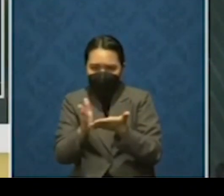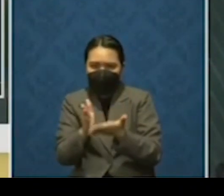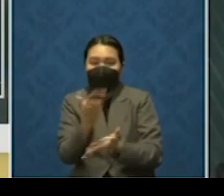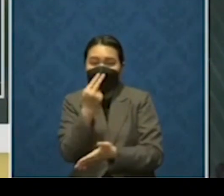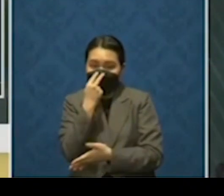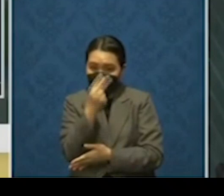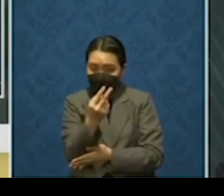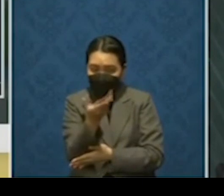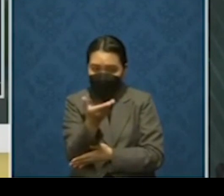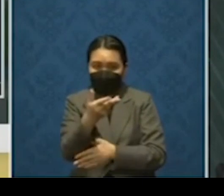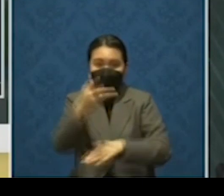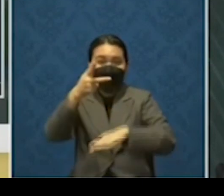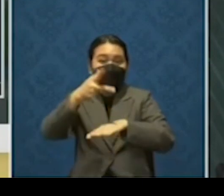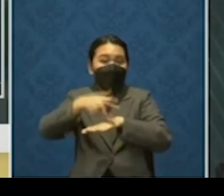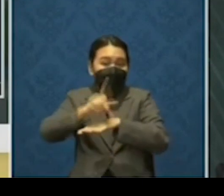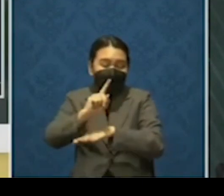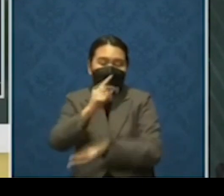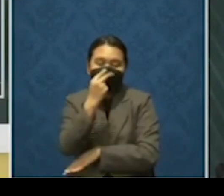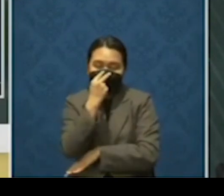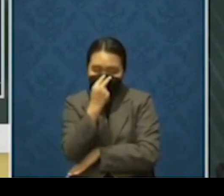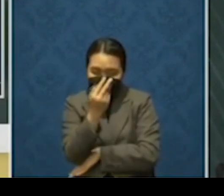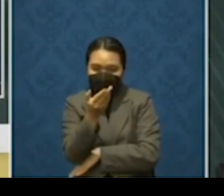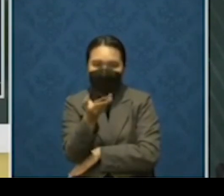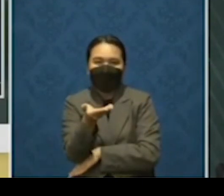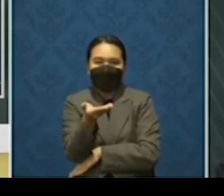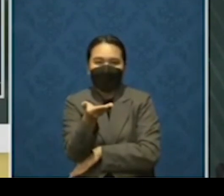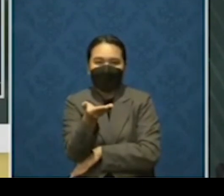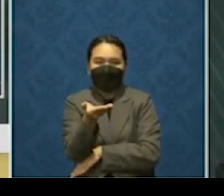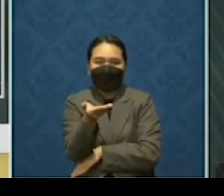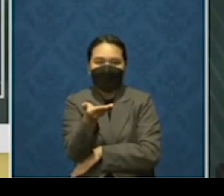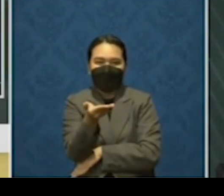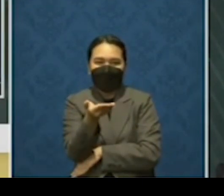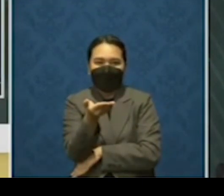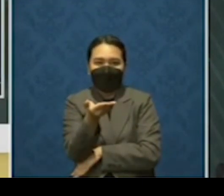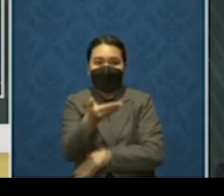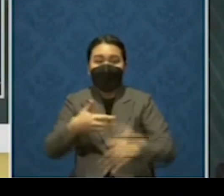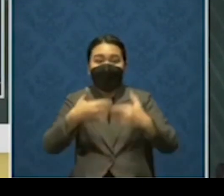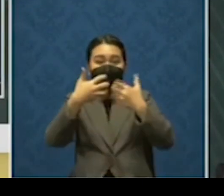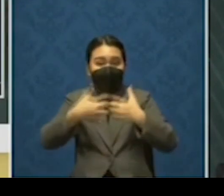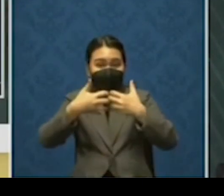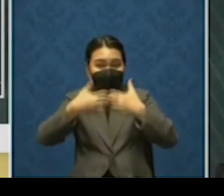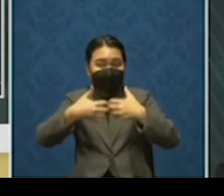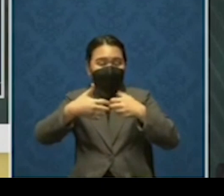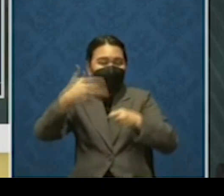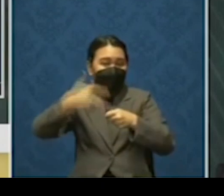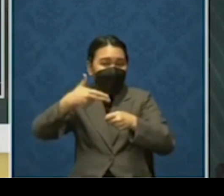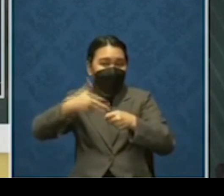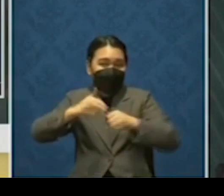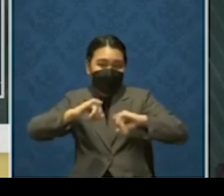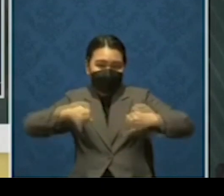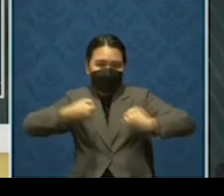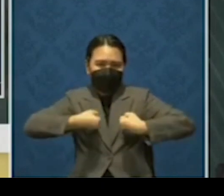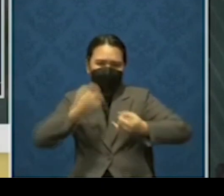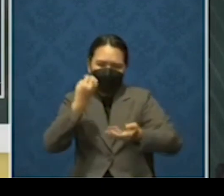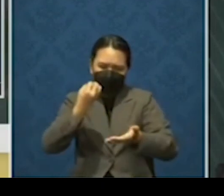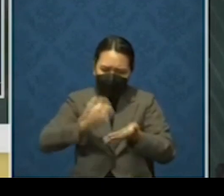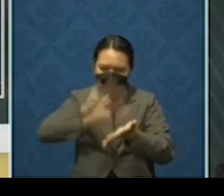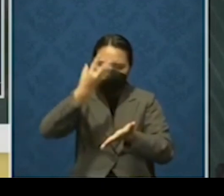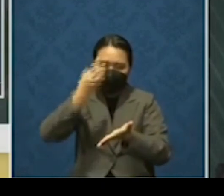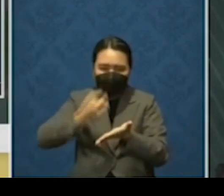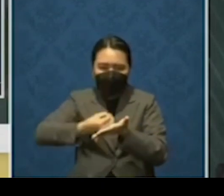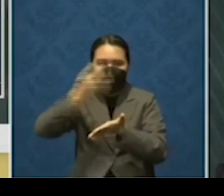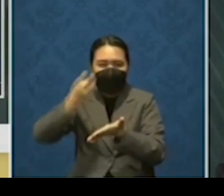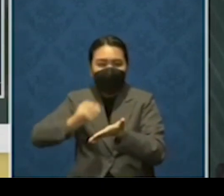ท่านประธานที่เคารพลงกลั่นน้ำมันรวยเอารวยเอารวยเอาเพราะอ